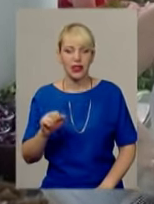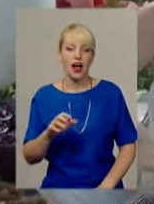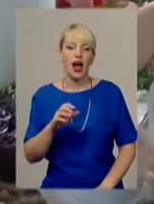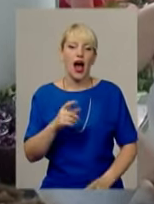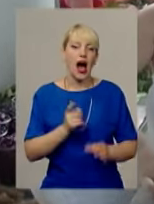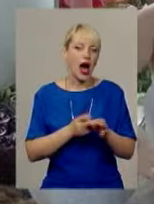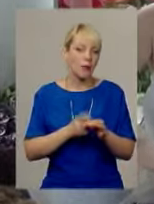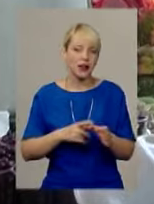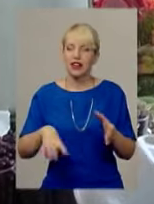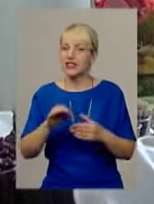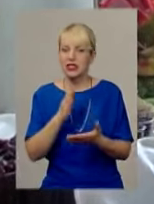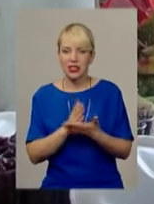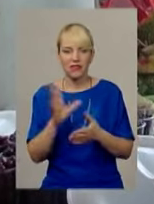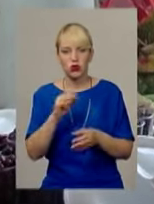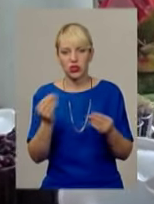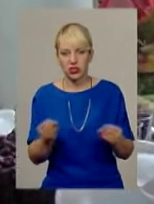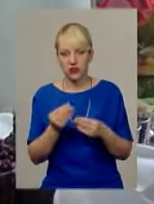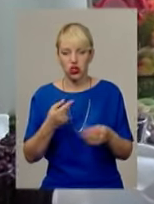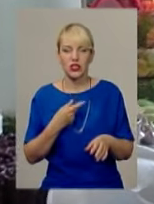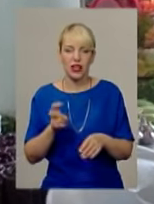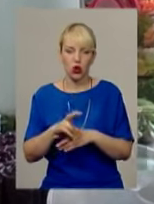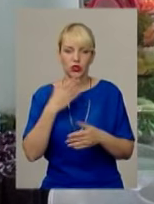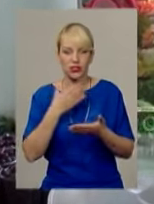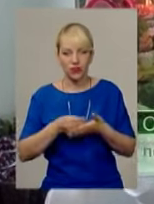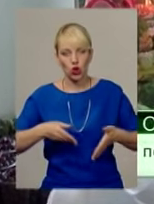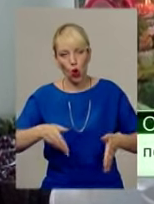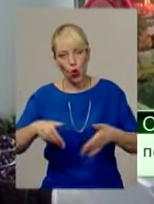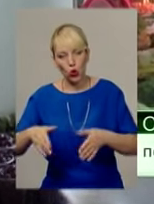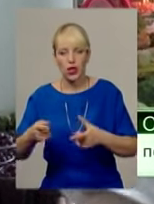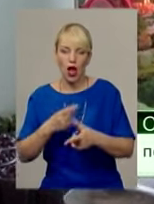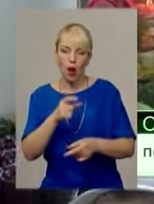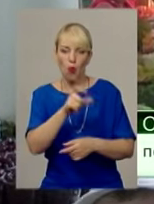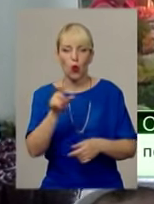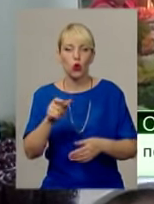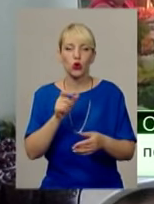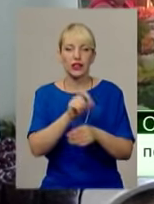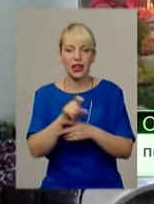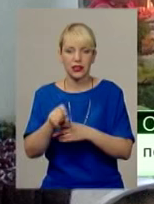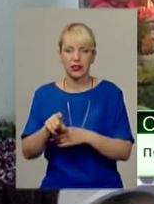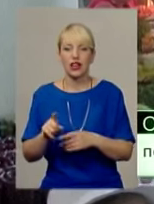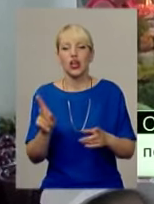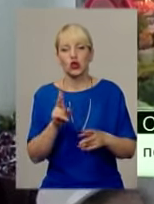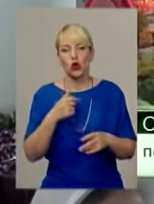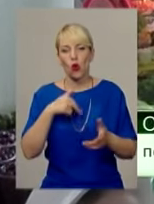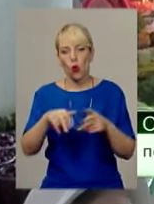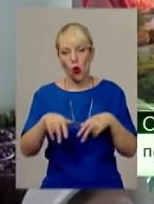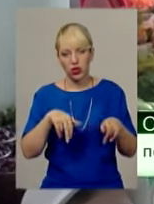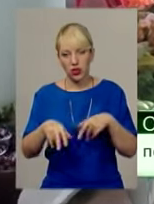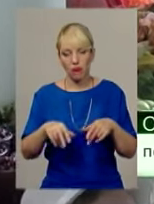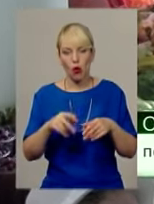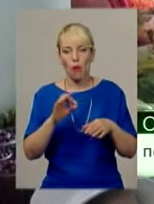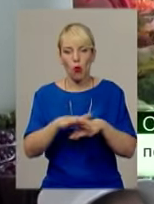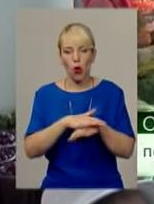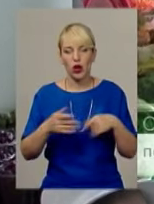є. І все свіже. Заходимо до себе на город, або в людей купуємо, які ходять деколи по ринку, вони також в них